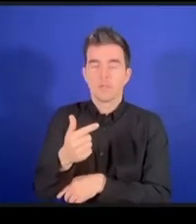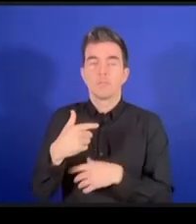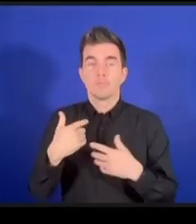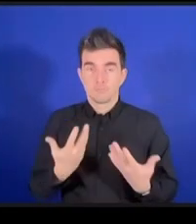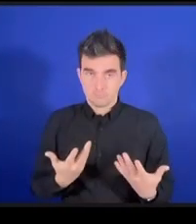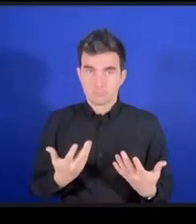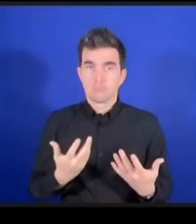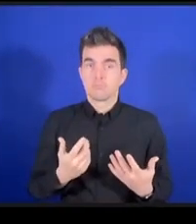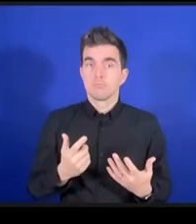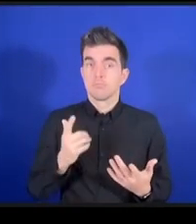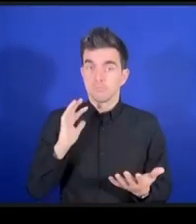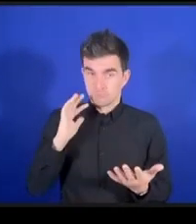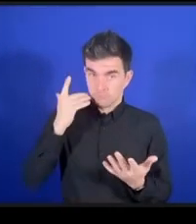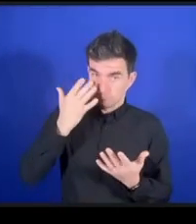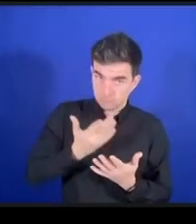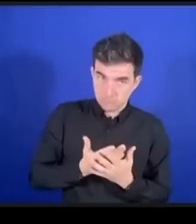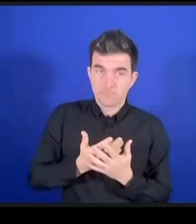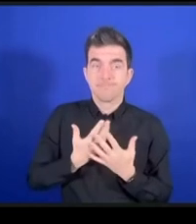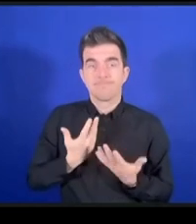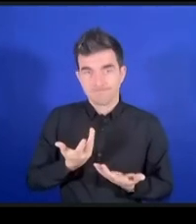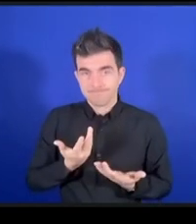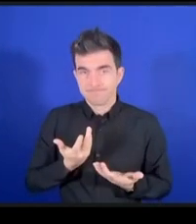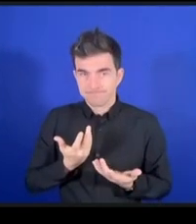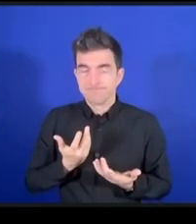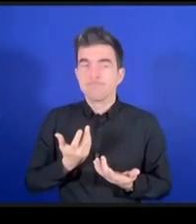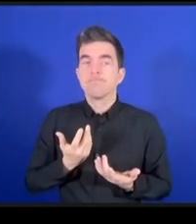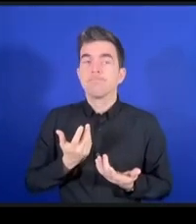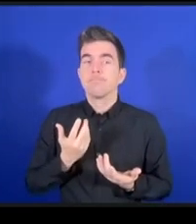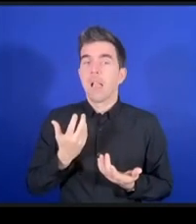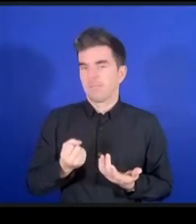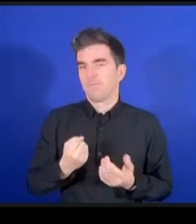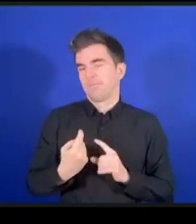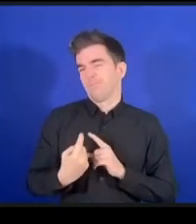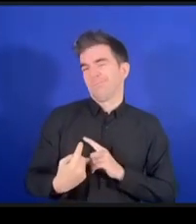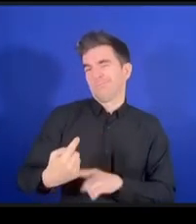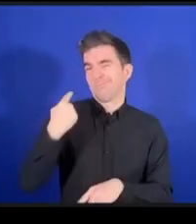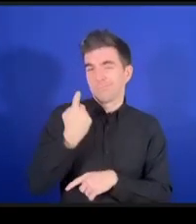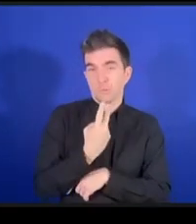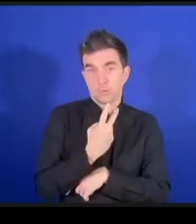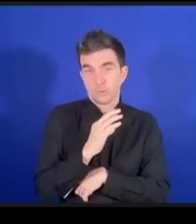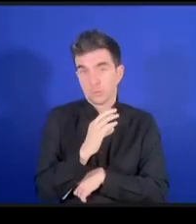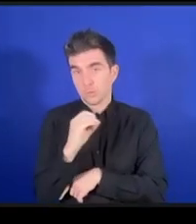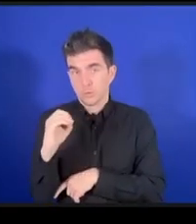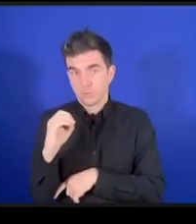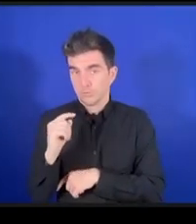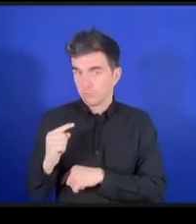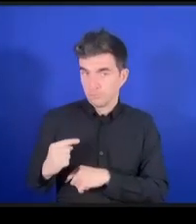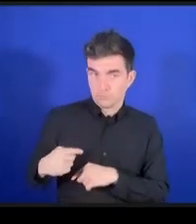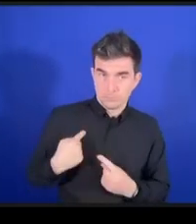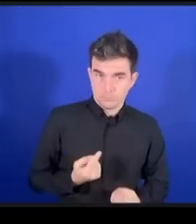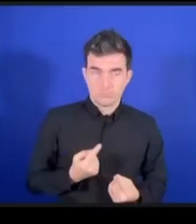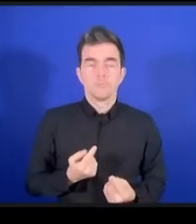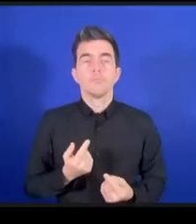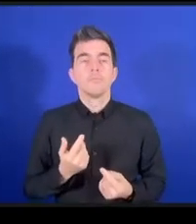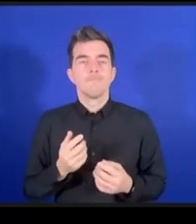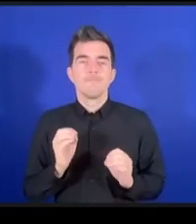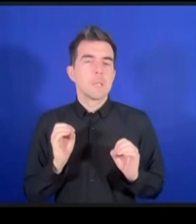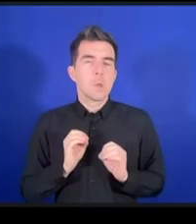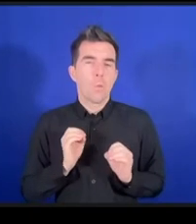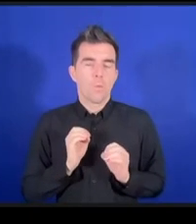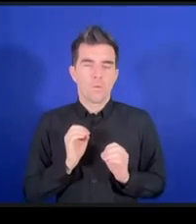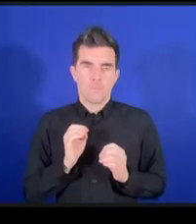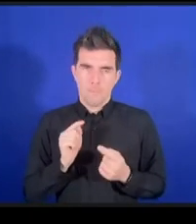сожалению црт цели развития тысячелетия не имели каких-то конкретных показателей целевых показателей